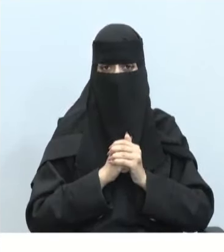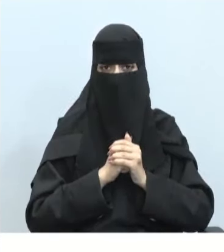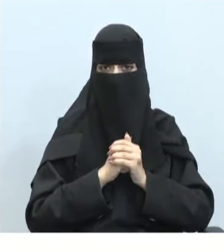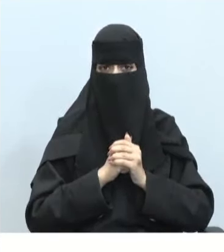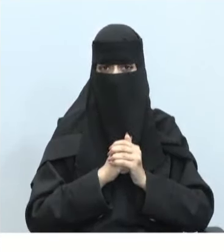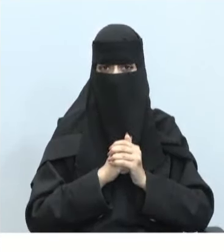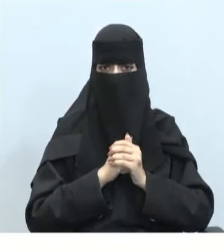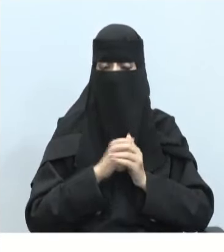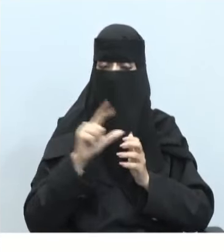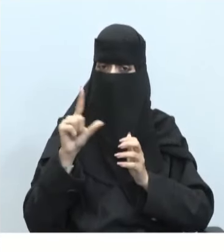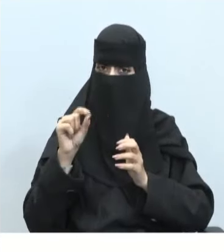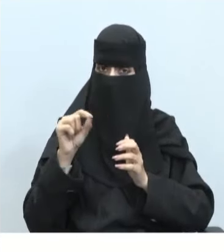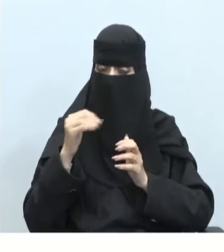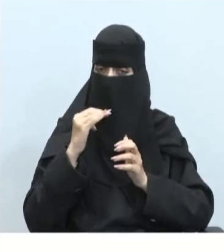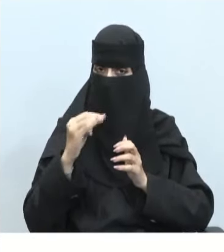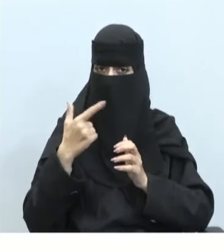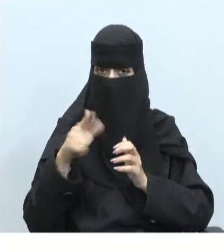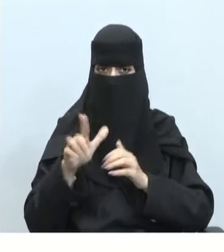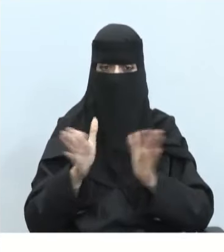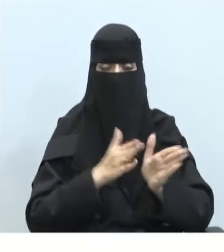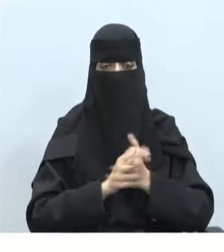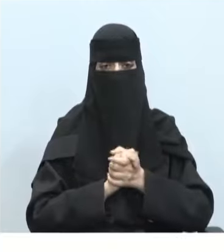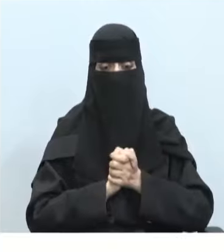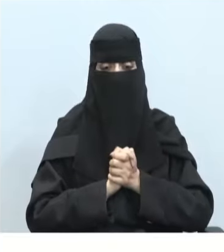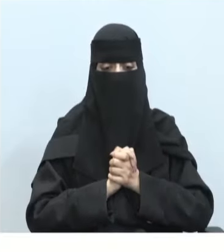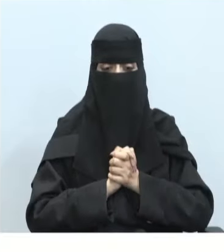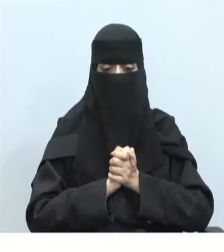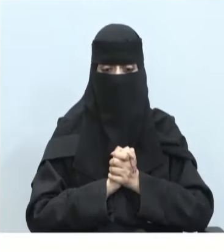تخطيط احسنتم الاجابه صح